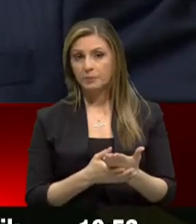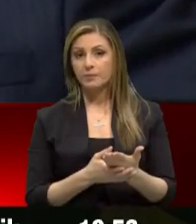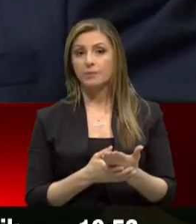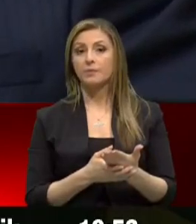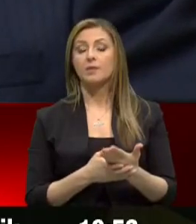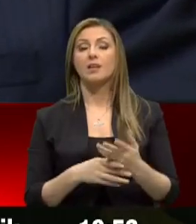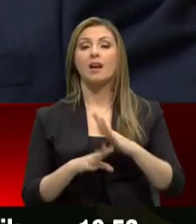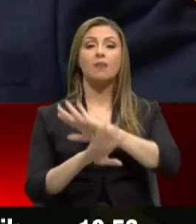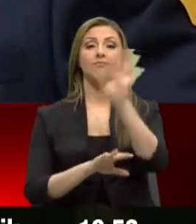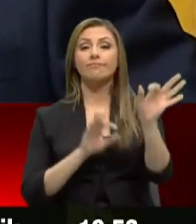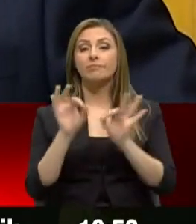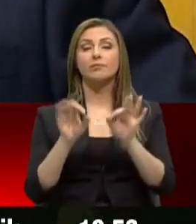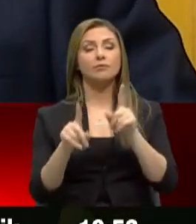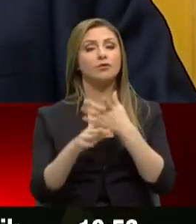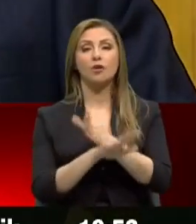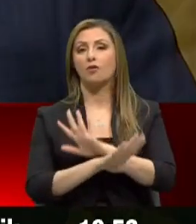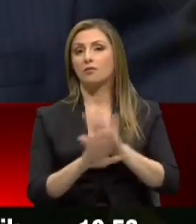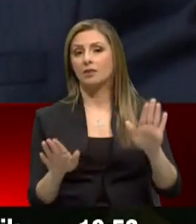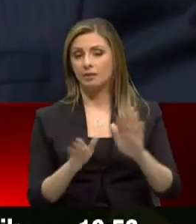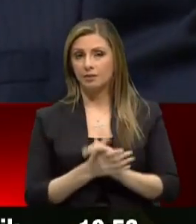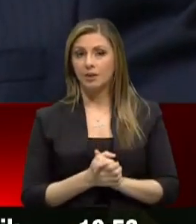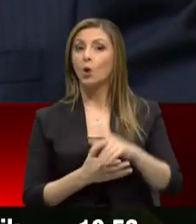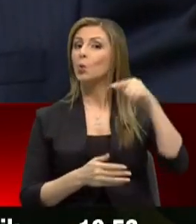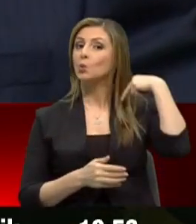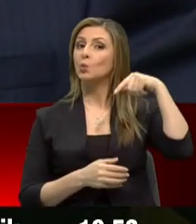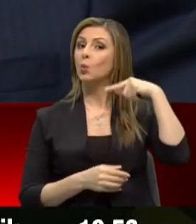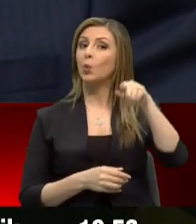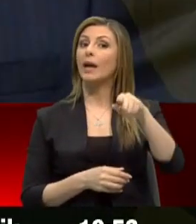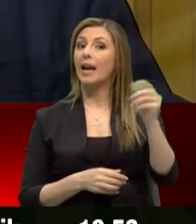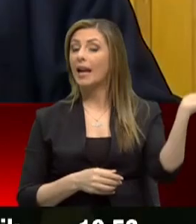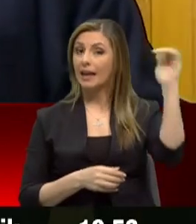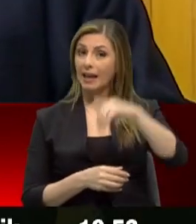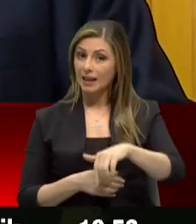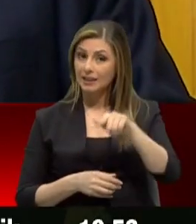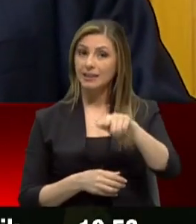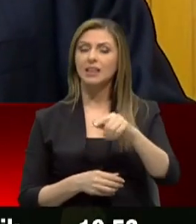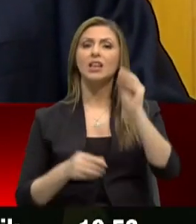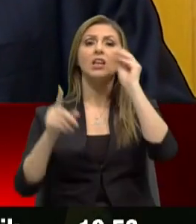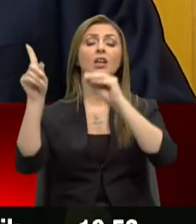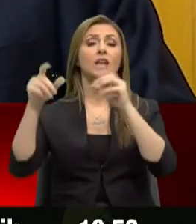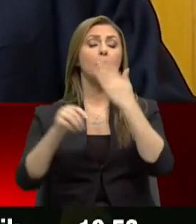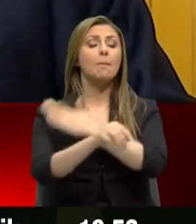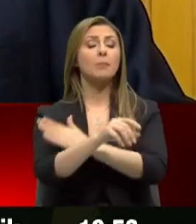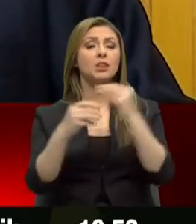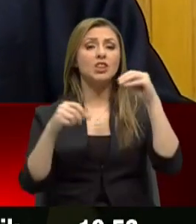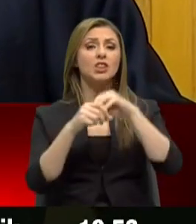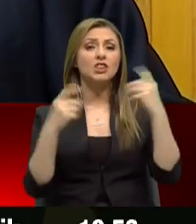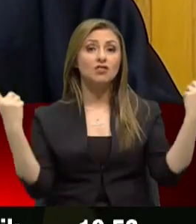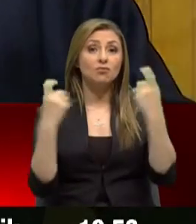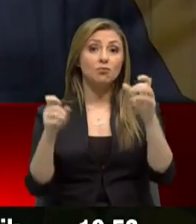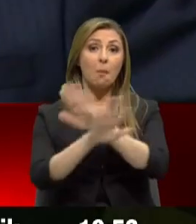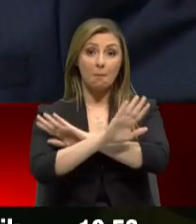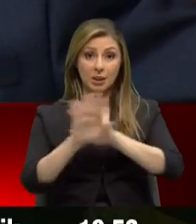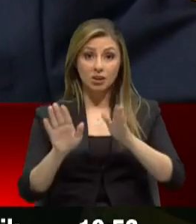istismara müsait bir zaafı haline gelmiştir. Suriyeli sığınmacıların iç çatışma ortamı geçer